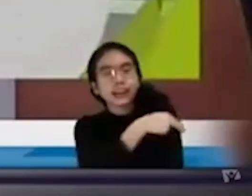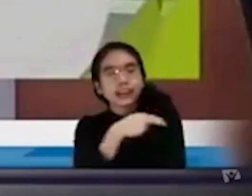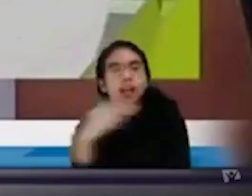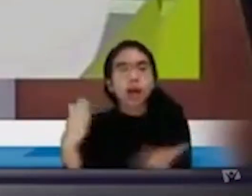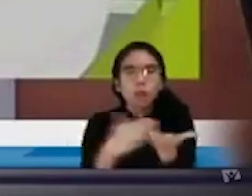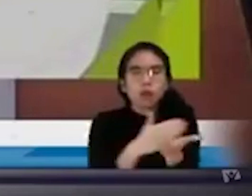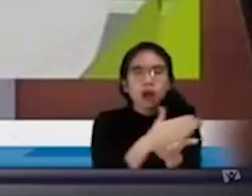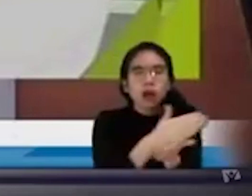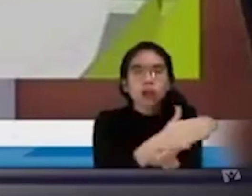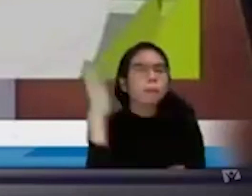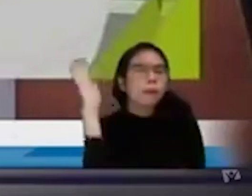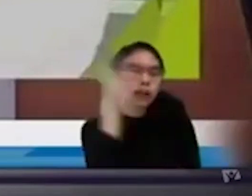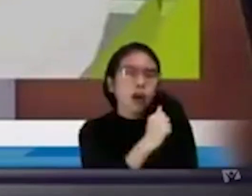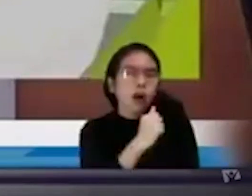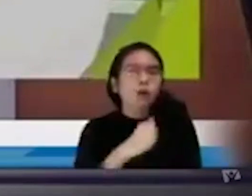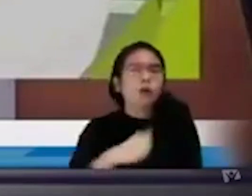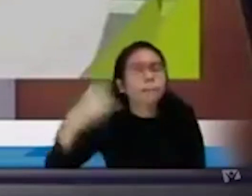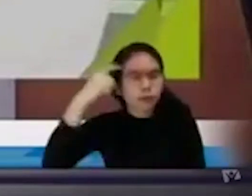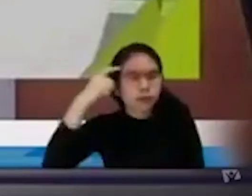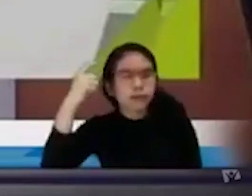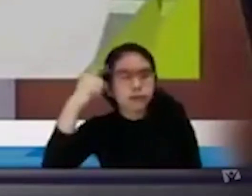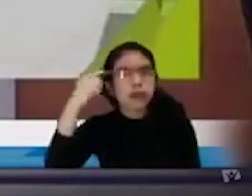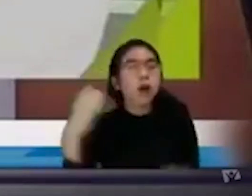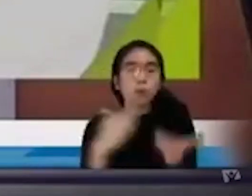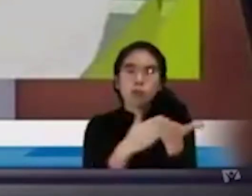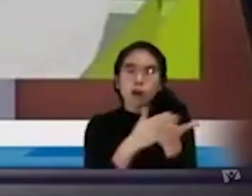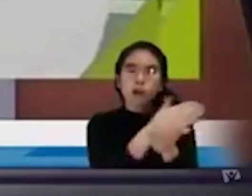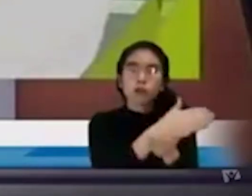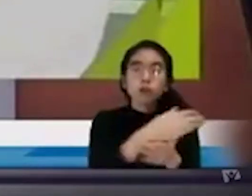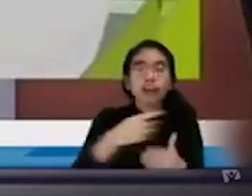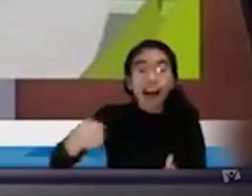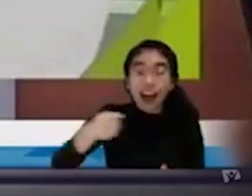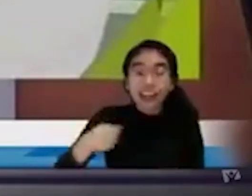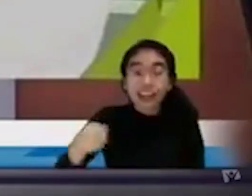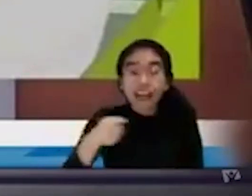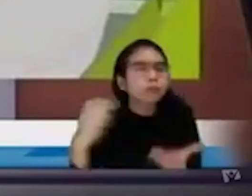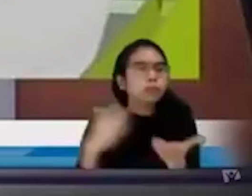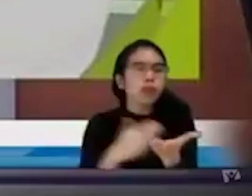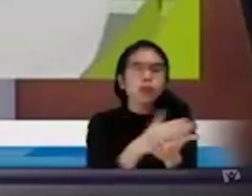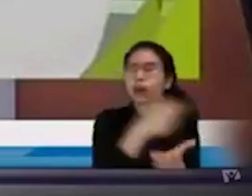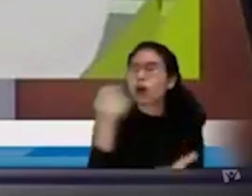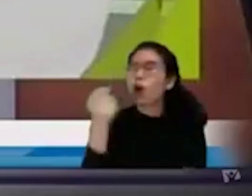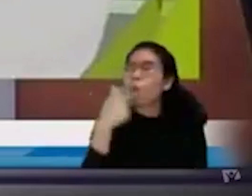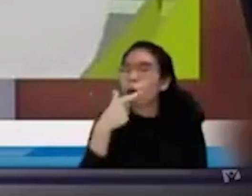yang mereka gunakan. Observasi, pemberian obat. Semuanya mereka